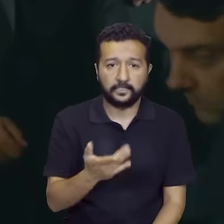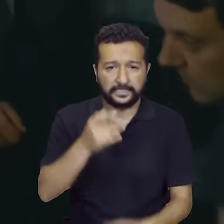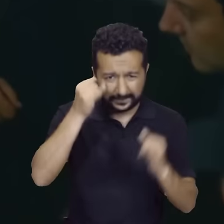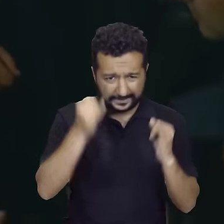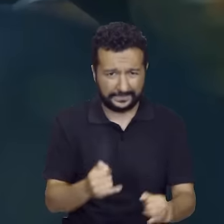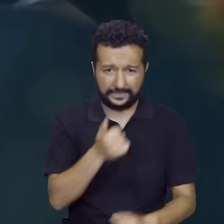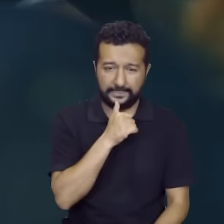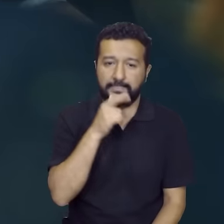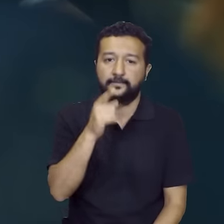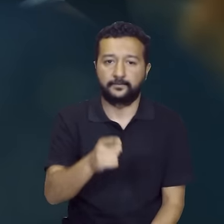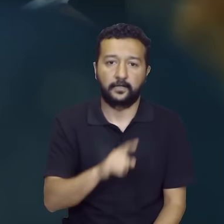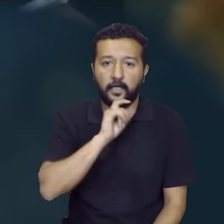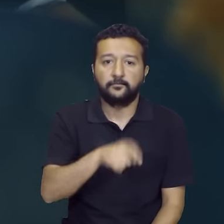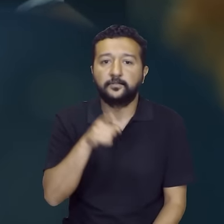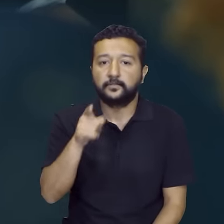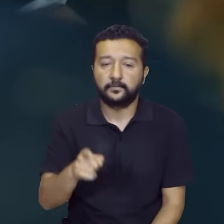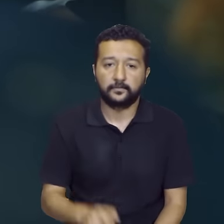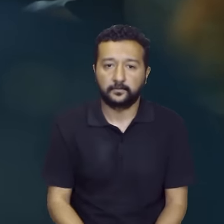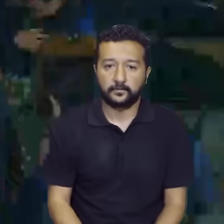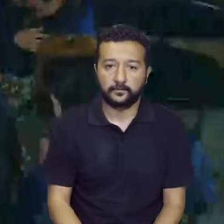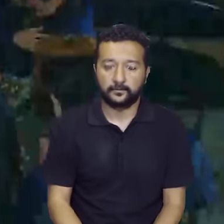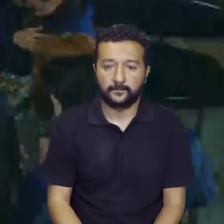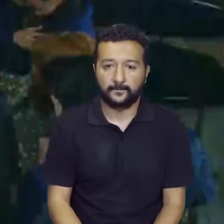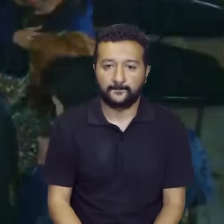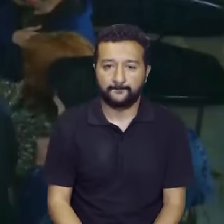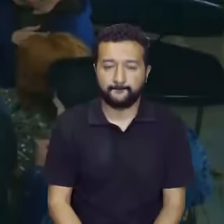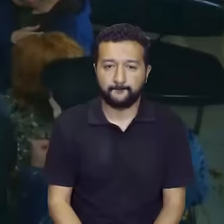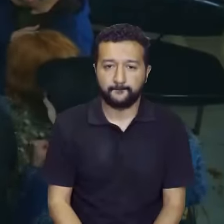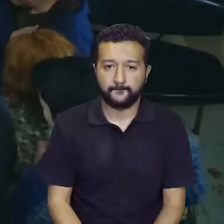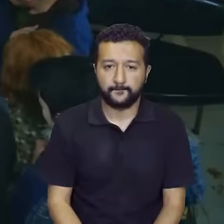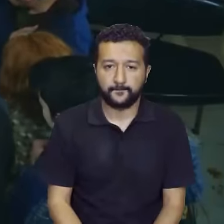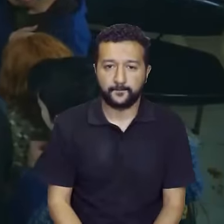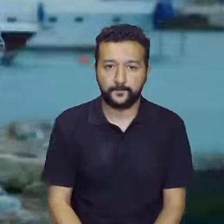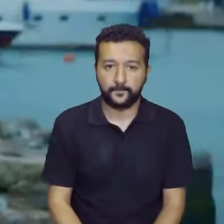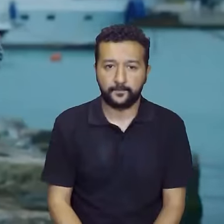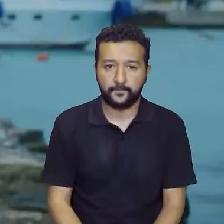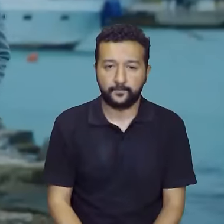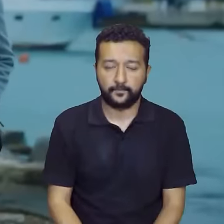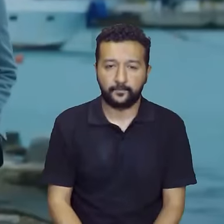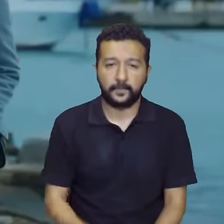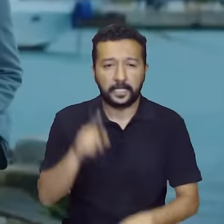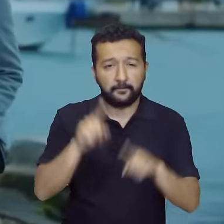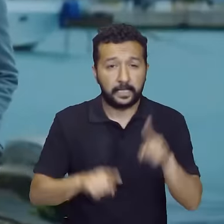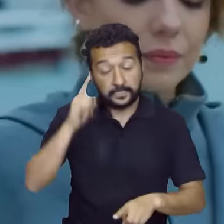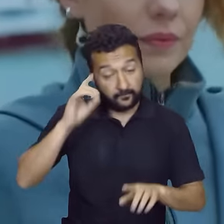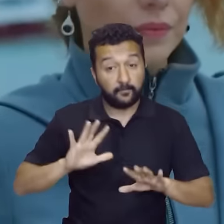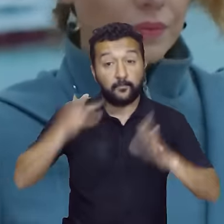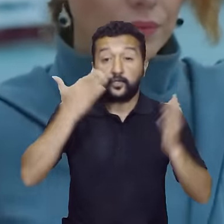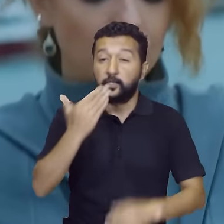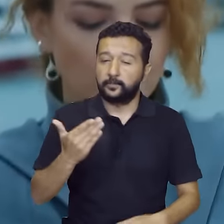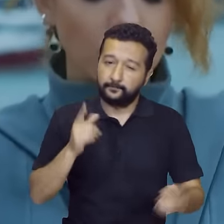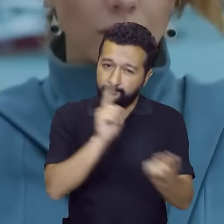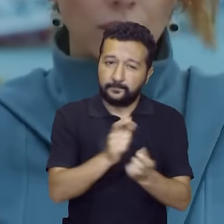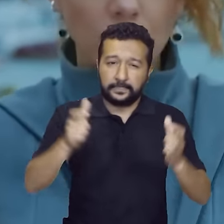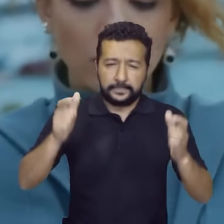Ulan it! Amca. Yüzü kıpkırmızı, gözü seyiriyor. Sabah saatleri. Bazen kafam atıyor. Diyorum ki